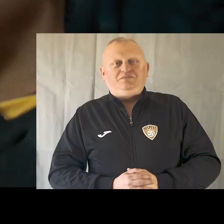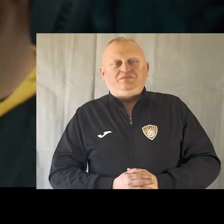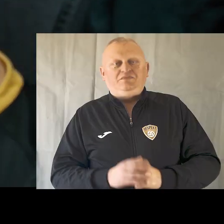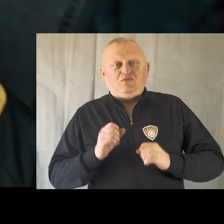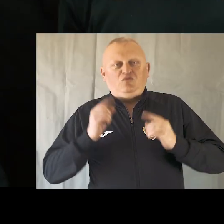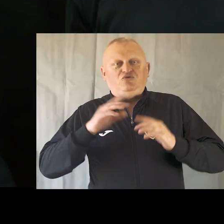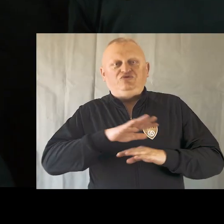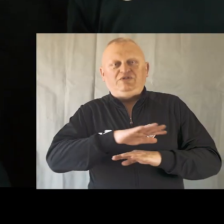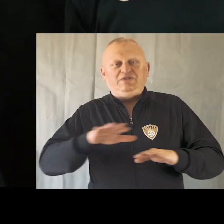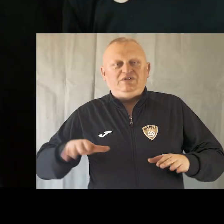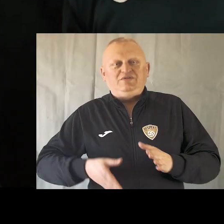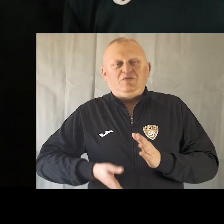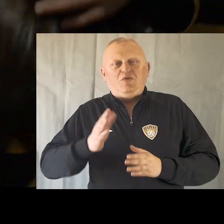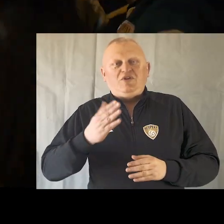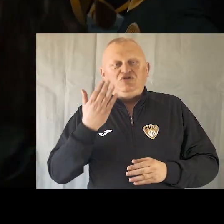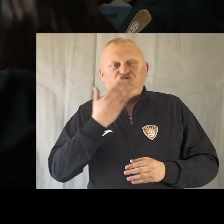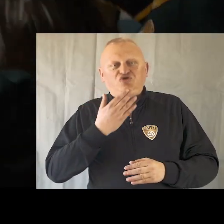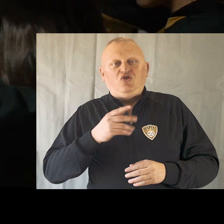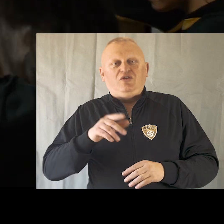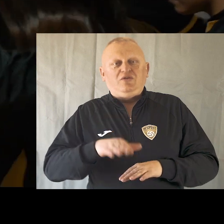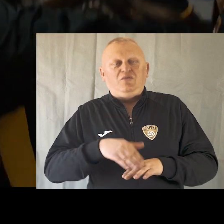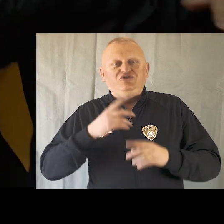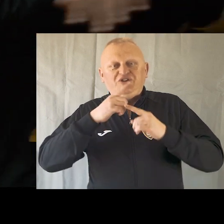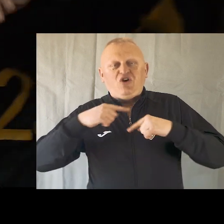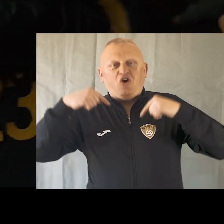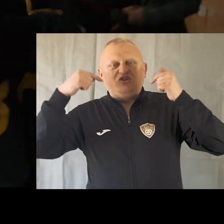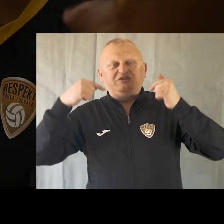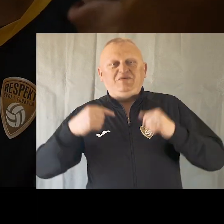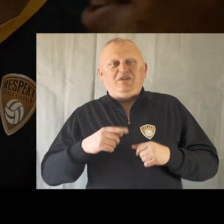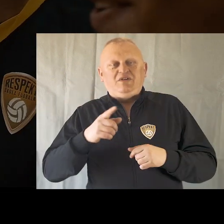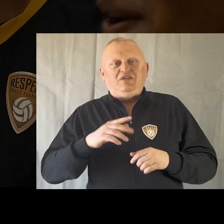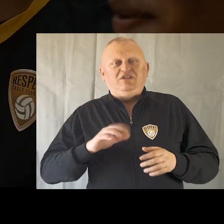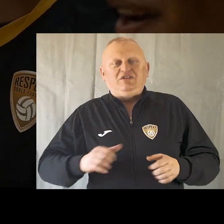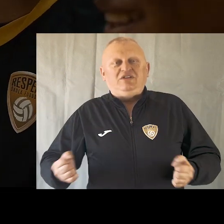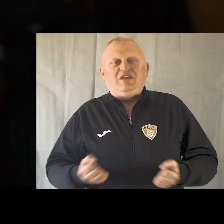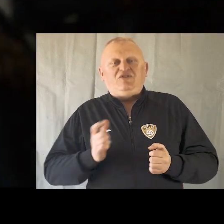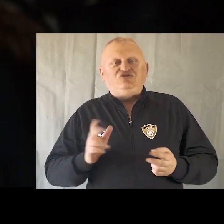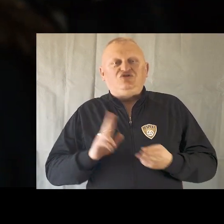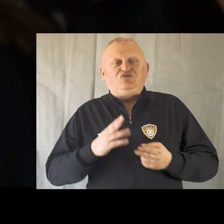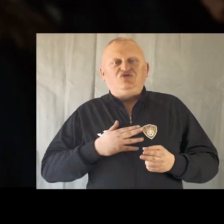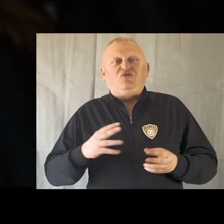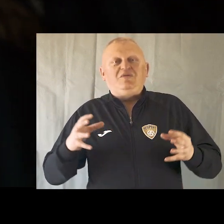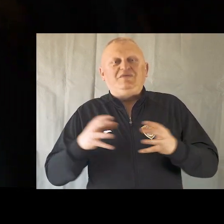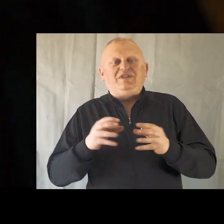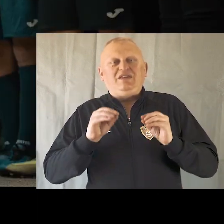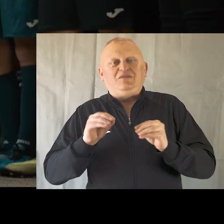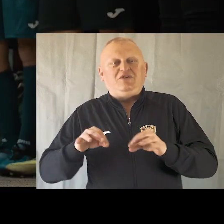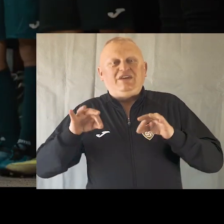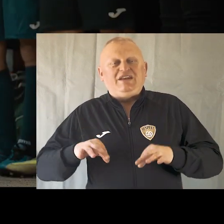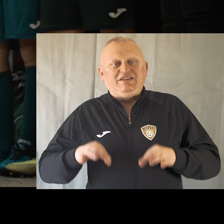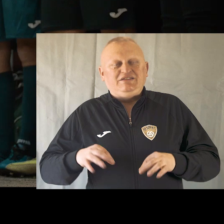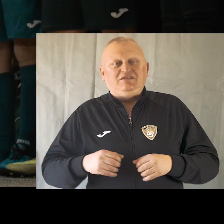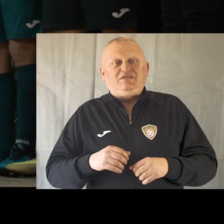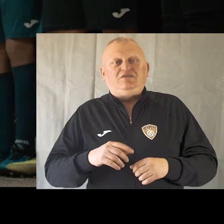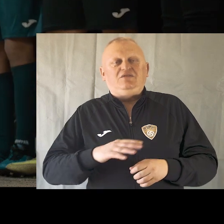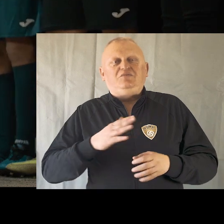Buđenje svakog od polaznika respekta počinje osmijevom, jer jedva čekaju susresti se sa svojim timom i igrati